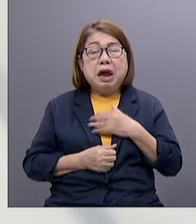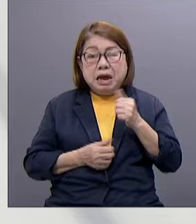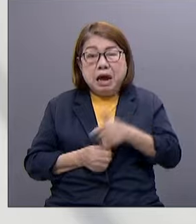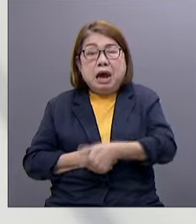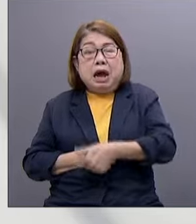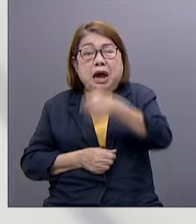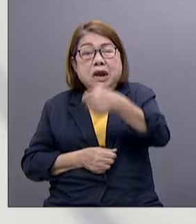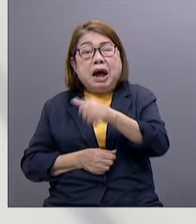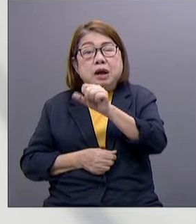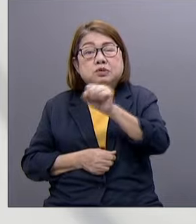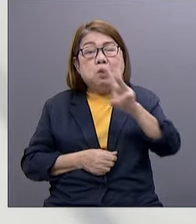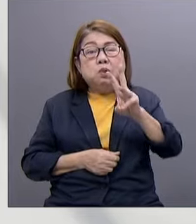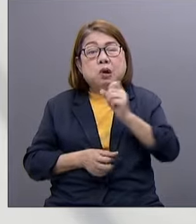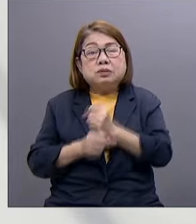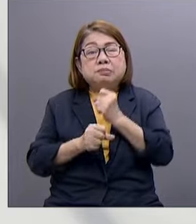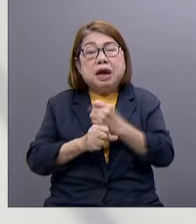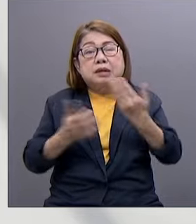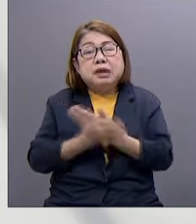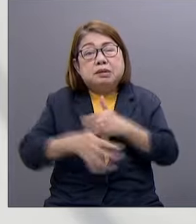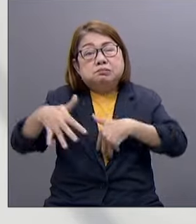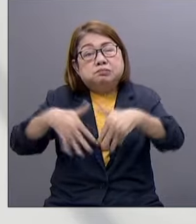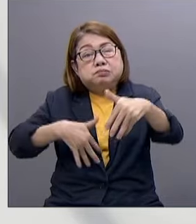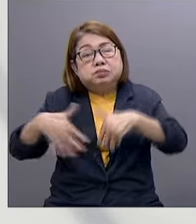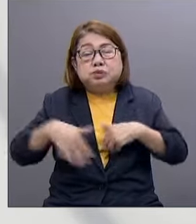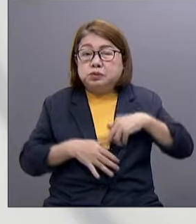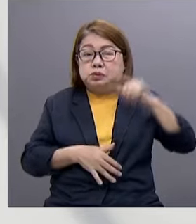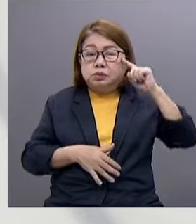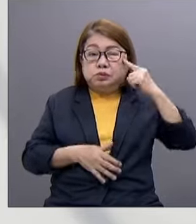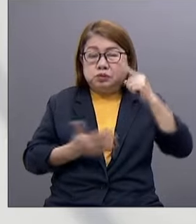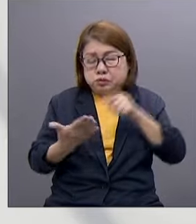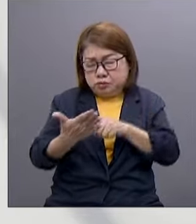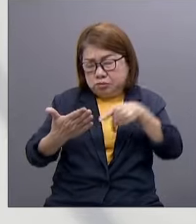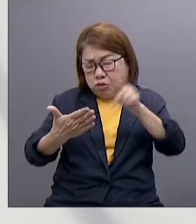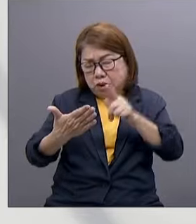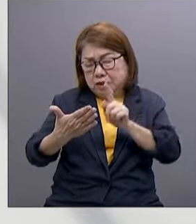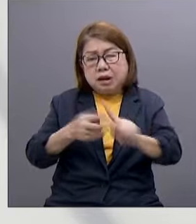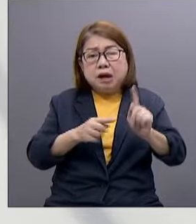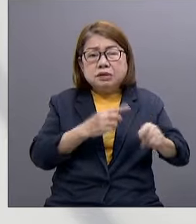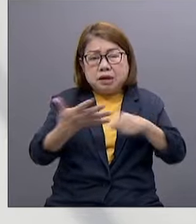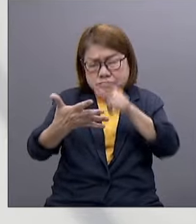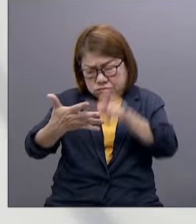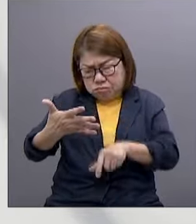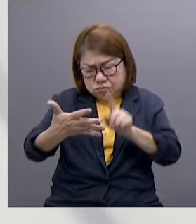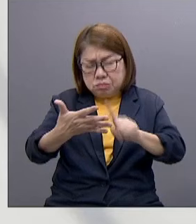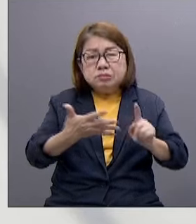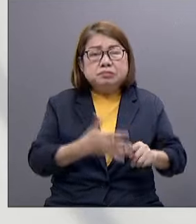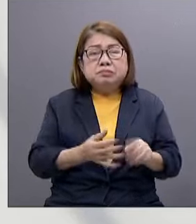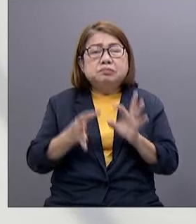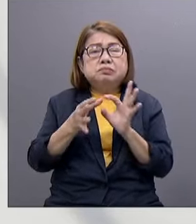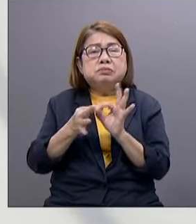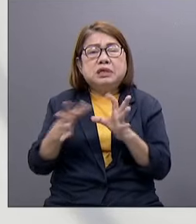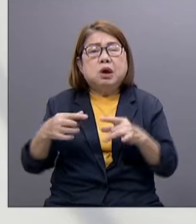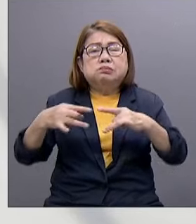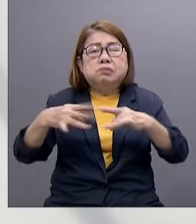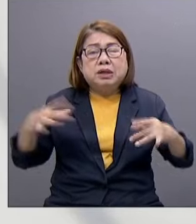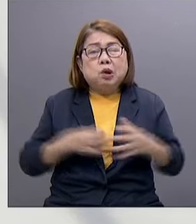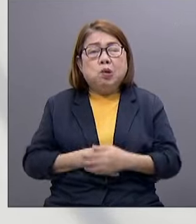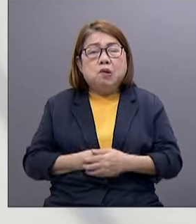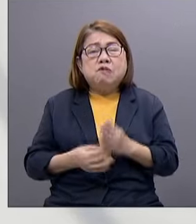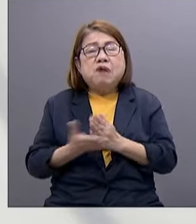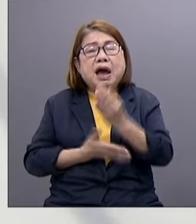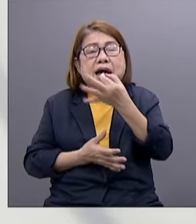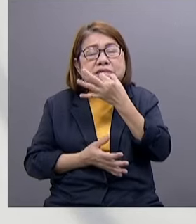ประชาชนหรือโปรไฟล์ความสมัครความเชี่ยวชาญประวัติที่ยื่นมาก็ดูเหมือนจะไม่ได้ยึดโยงกับสาขาอาชีพด้วยนะคะ แต่ถ้า